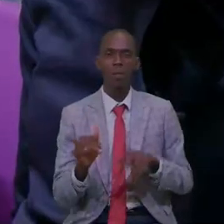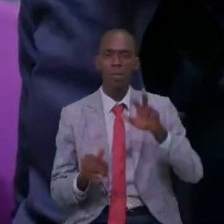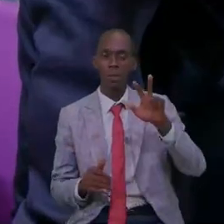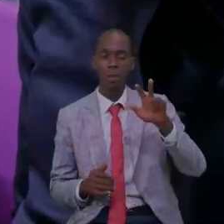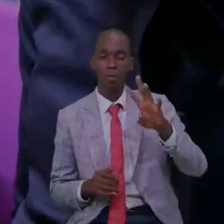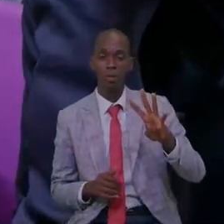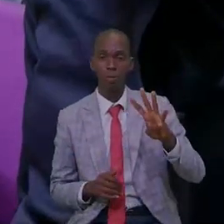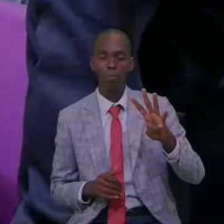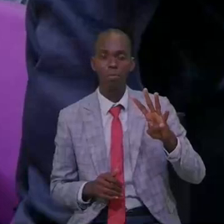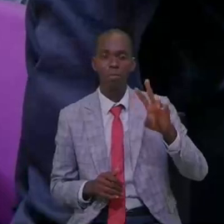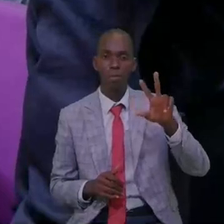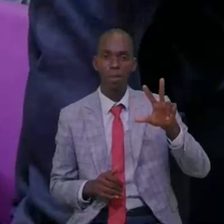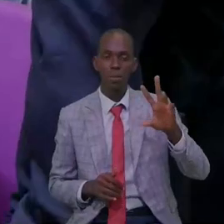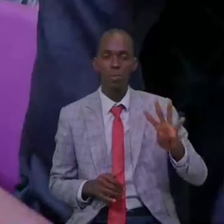dit,